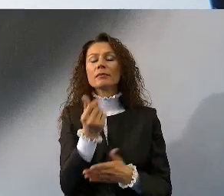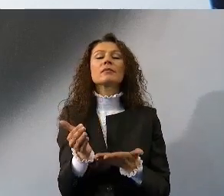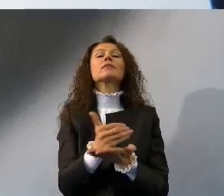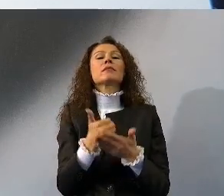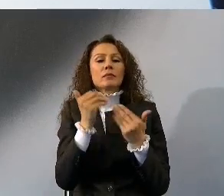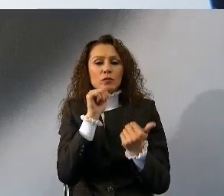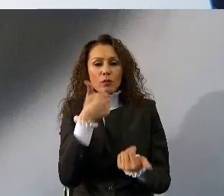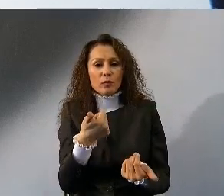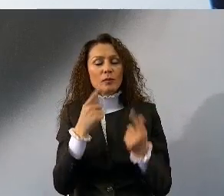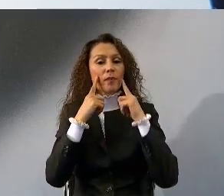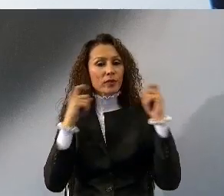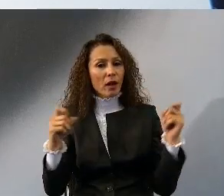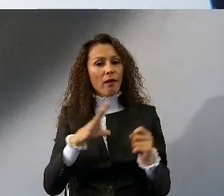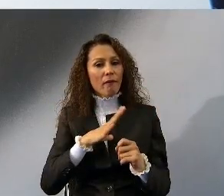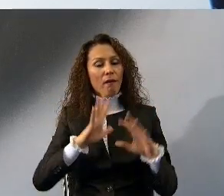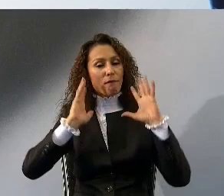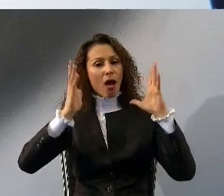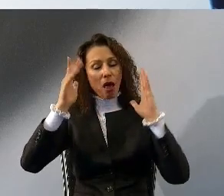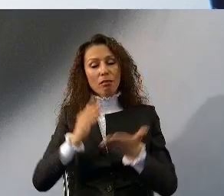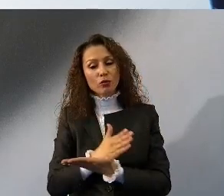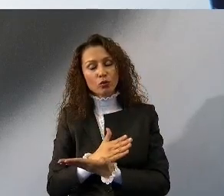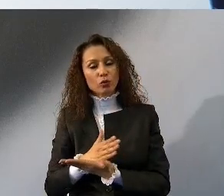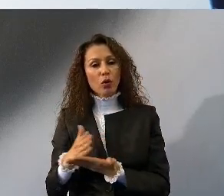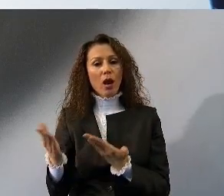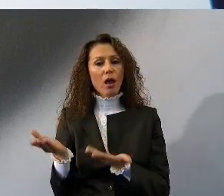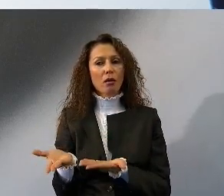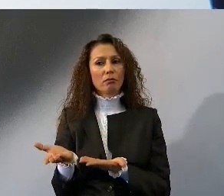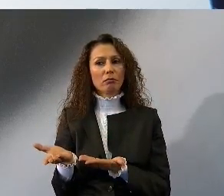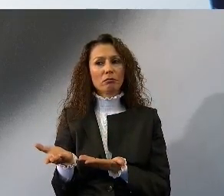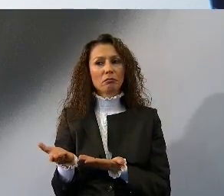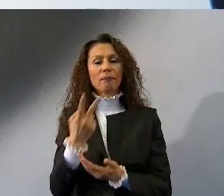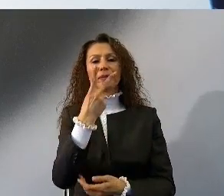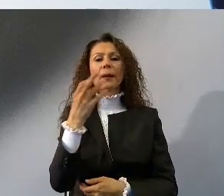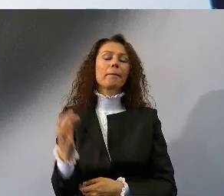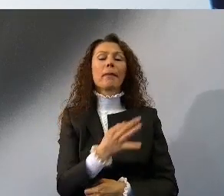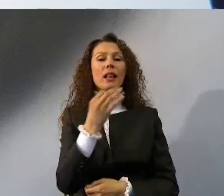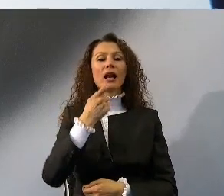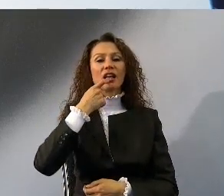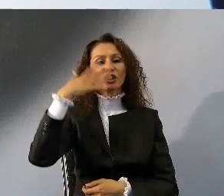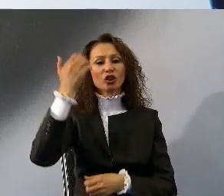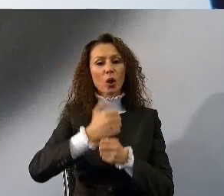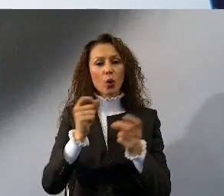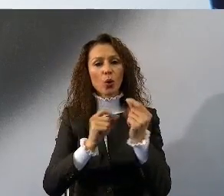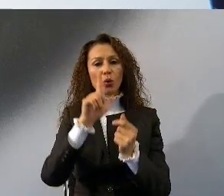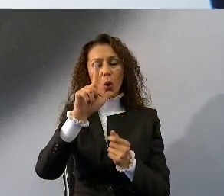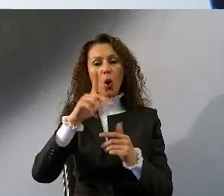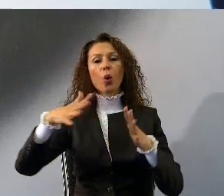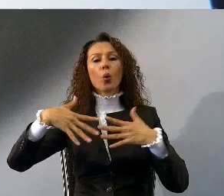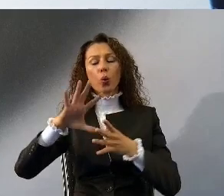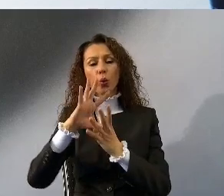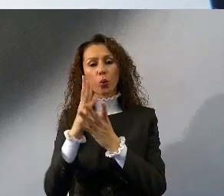kazanmayacağımız, sadece zarar ettiğimiz bir faaliyeti sürdürerek 2 milyar yaşındaki bir gölü